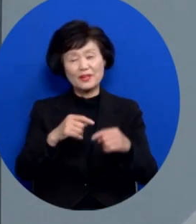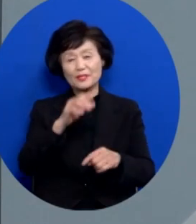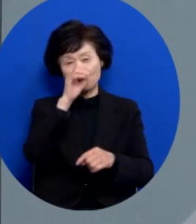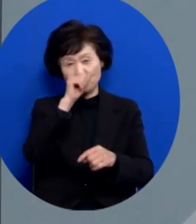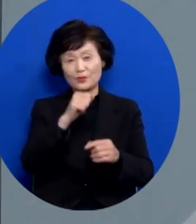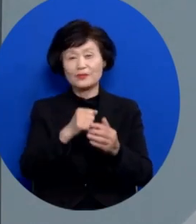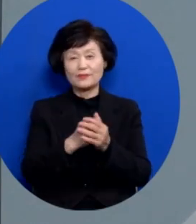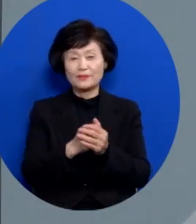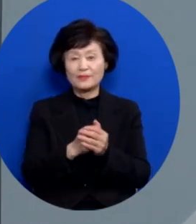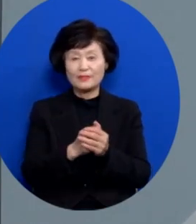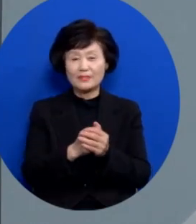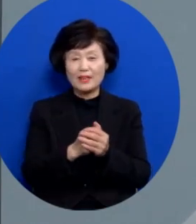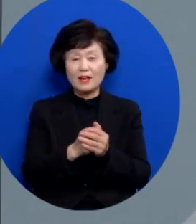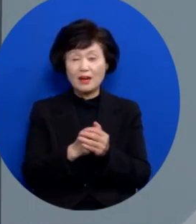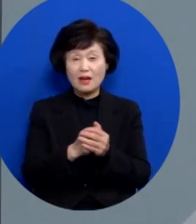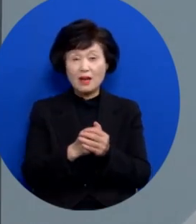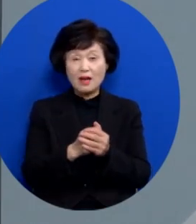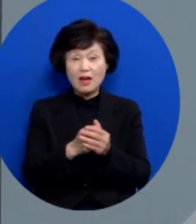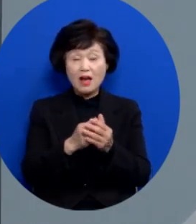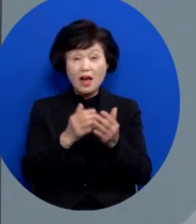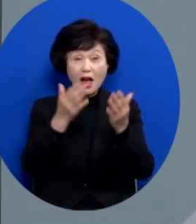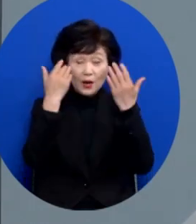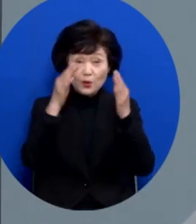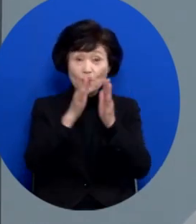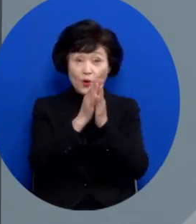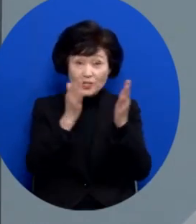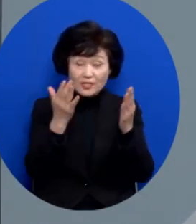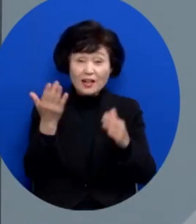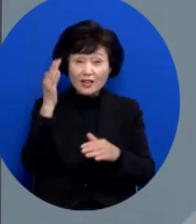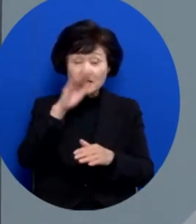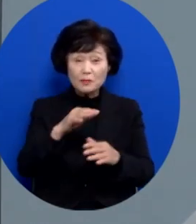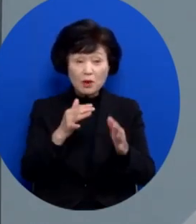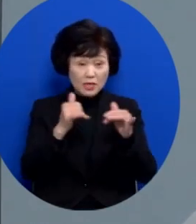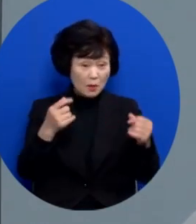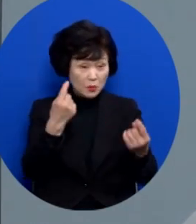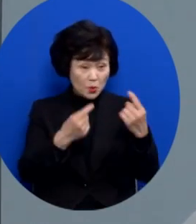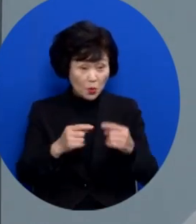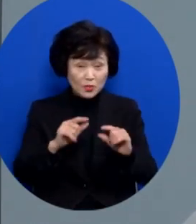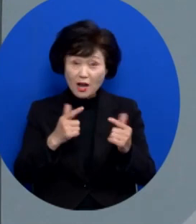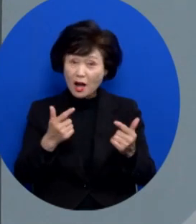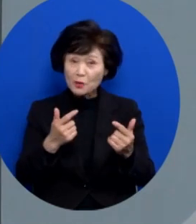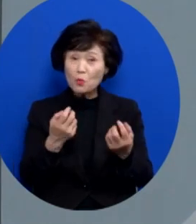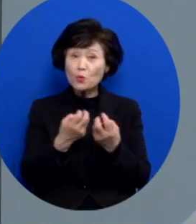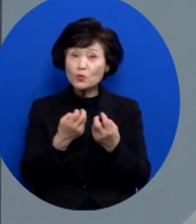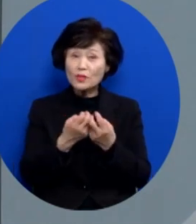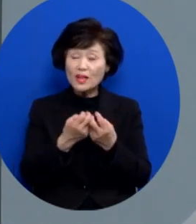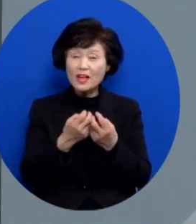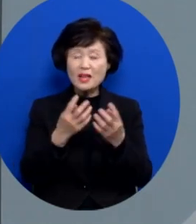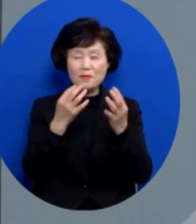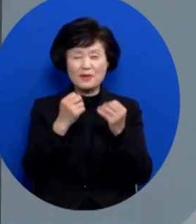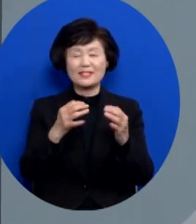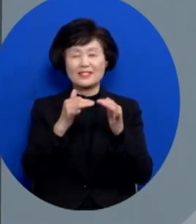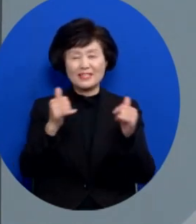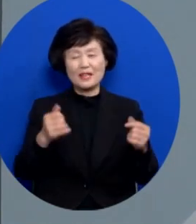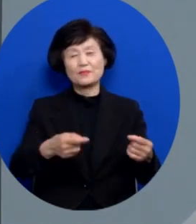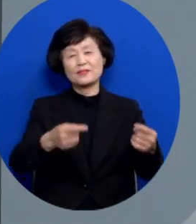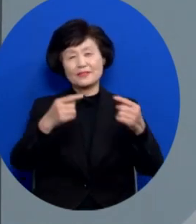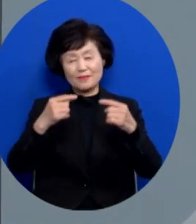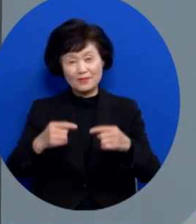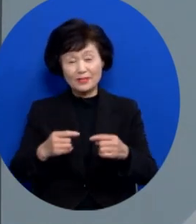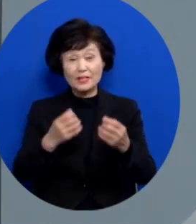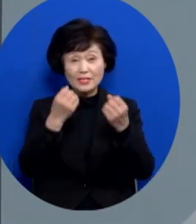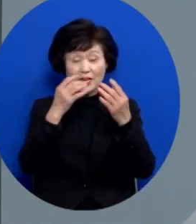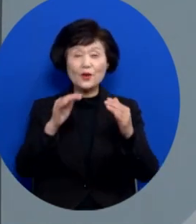작년에는 왔지만 사람들이 없으면 사실은 곤란하잖아요 그래서 많은 사람들이 참여해서 함께 포항 지역에 새로운